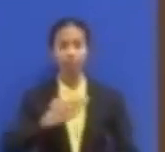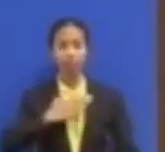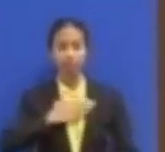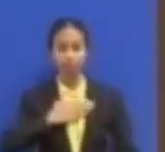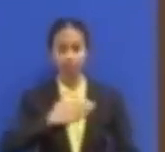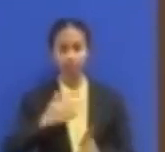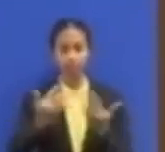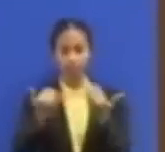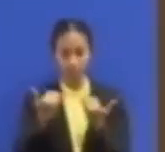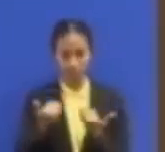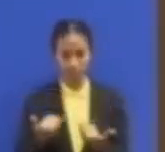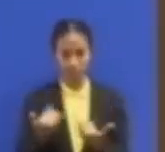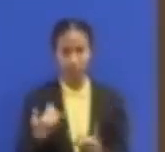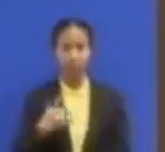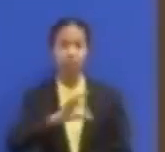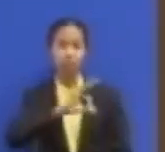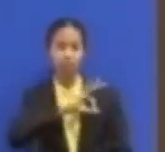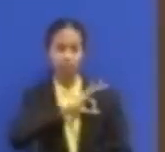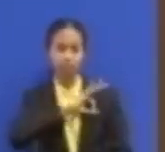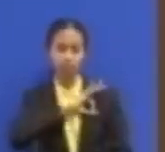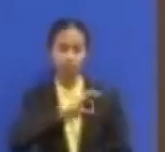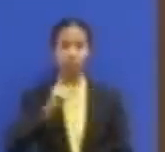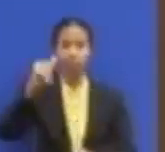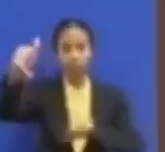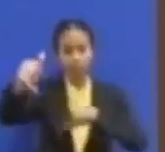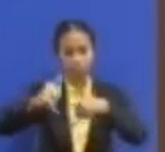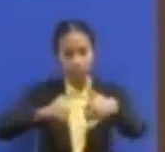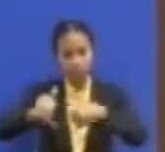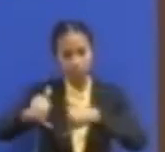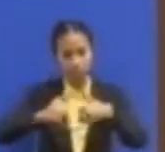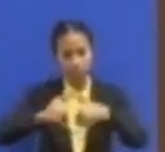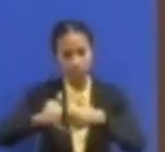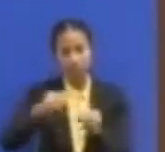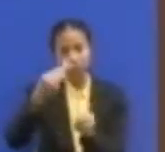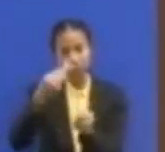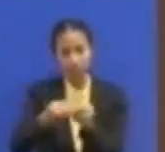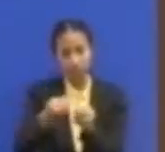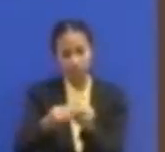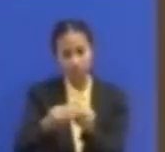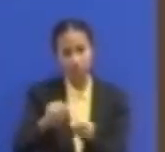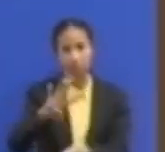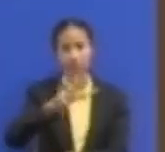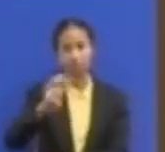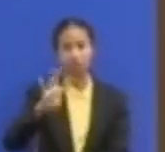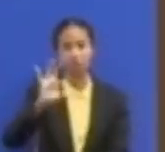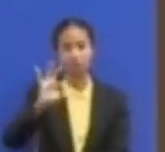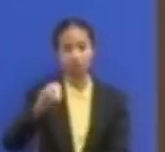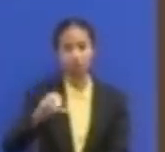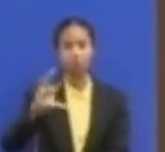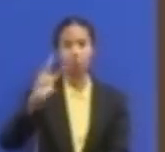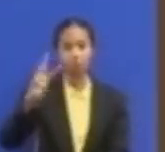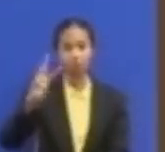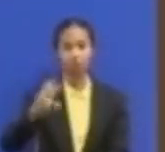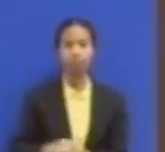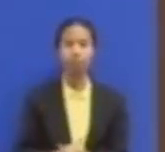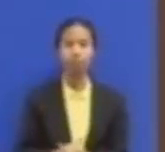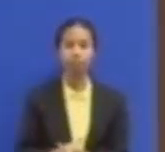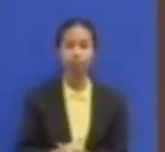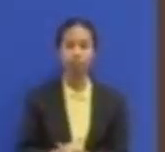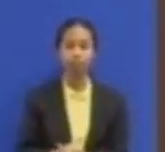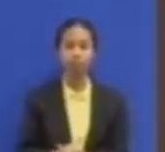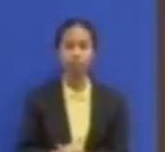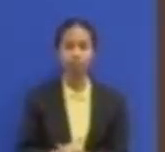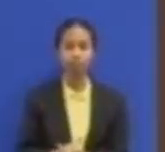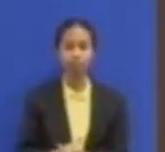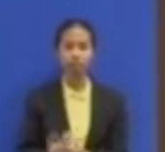มีท่านสมาชิกมาลงชื่อจำนวน496ท่านซึ่งเป็นจำนวน